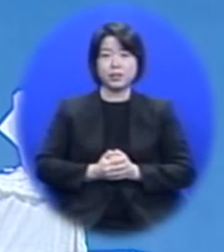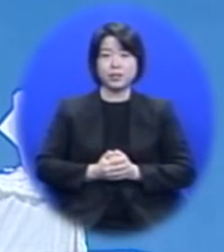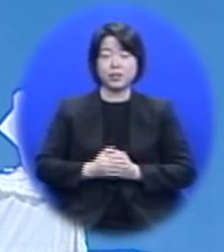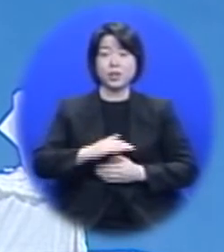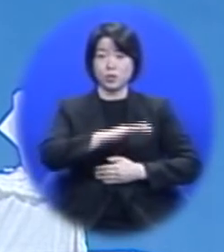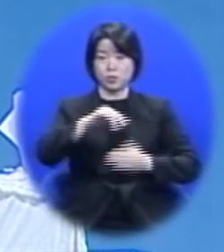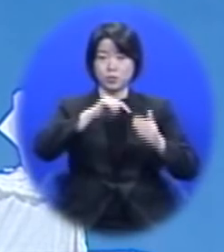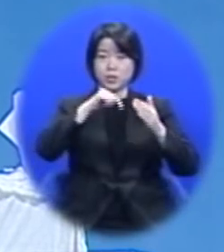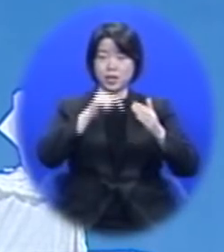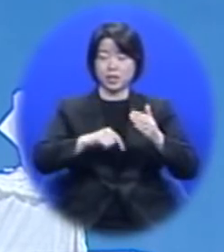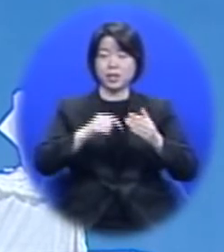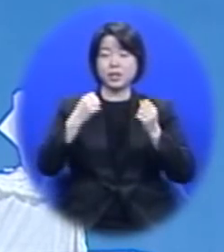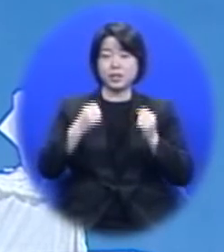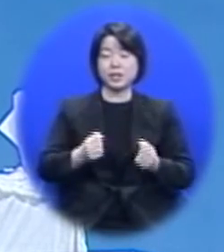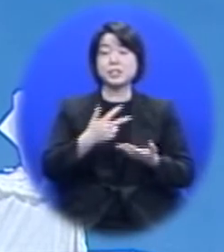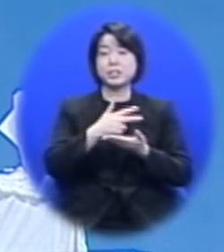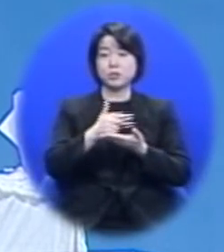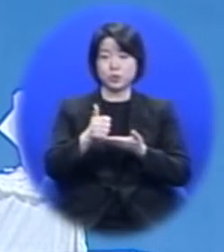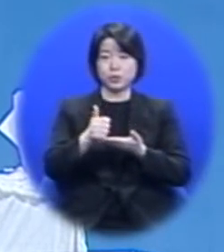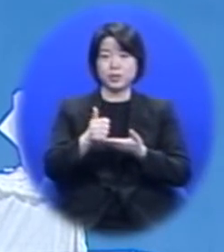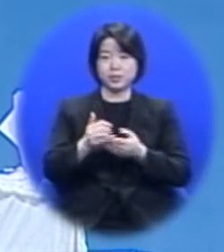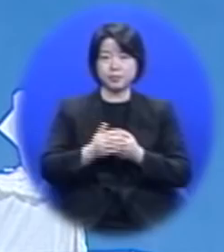우리 안에 계신 주님,